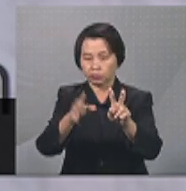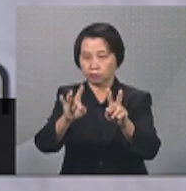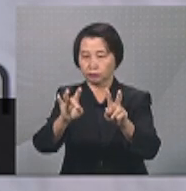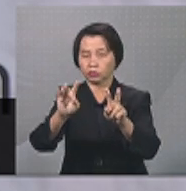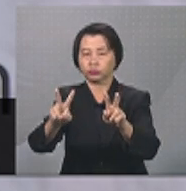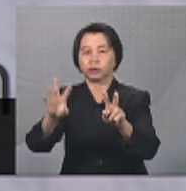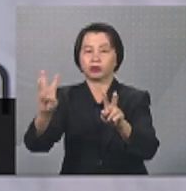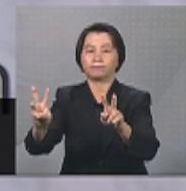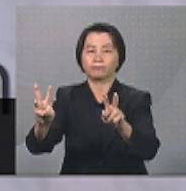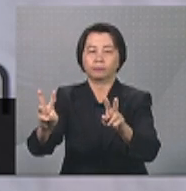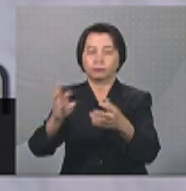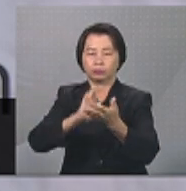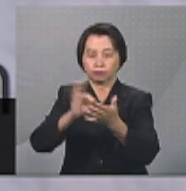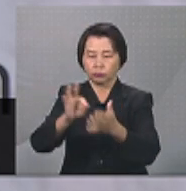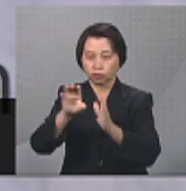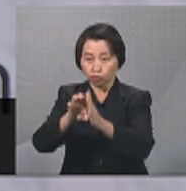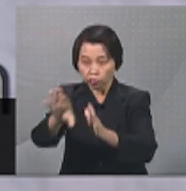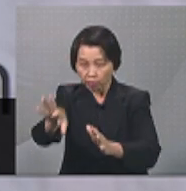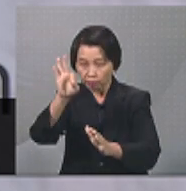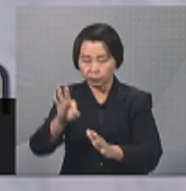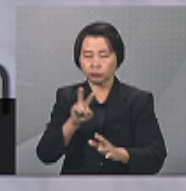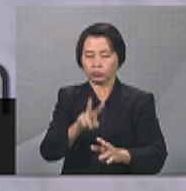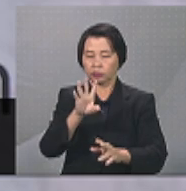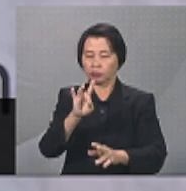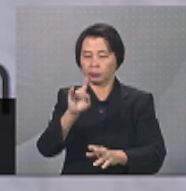29,826. Bilangan sampel diambil adalah